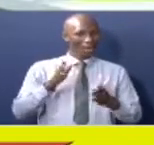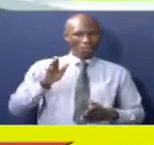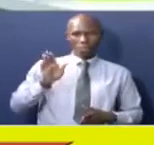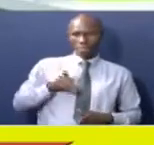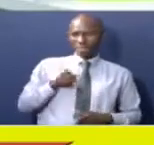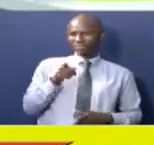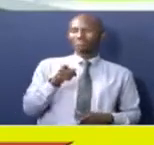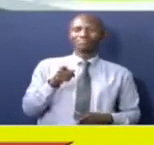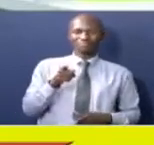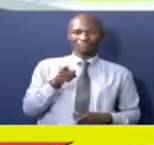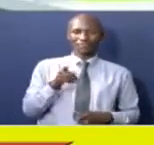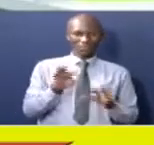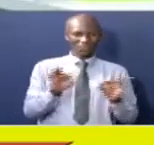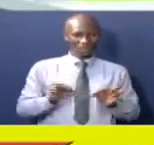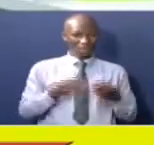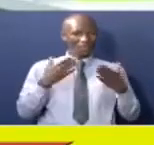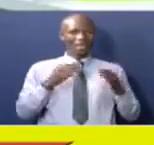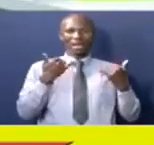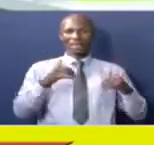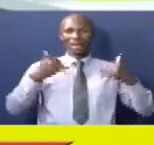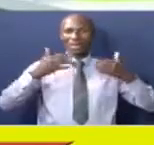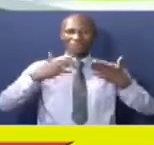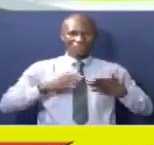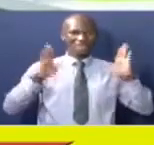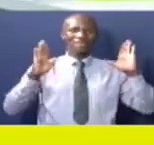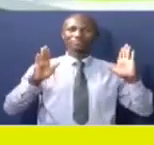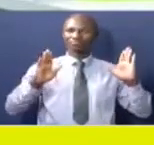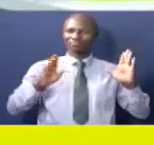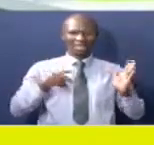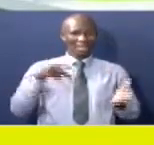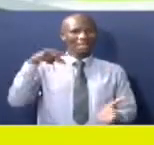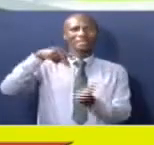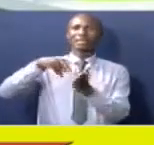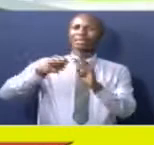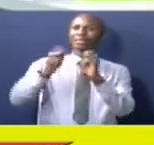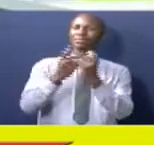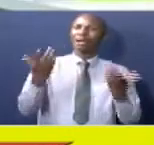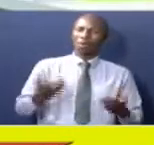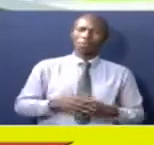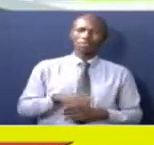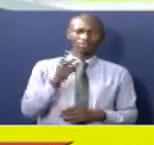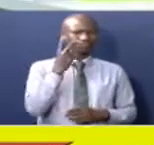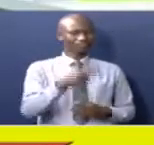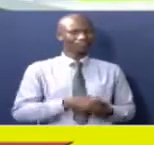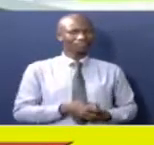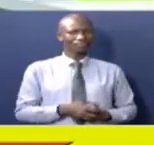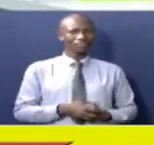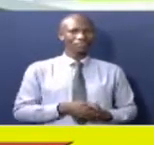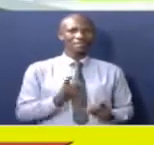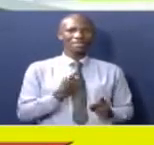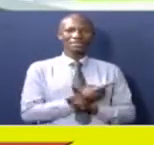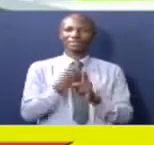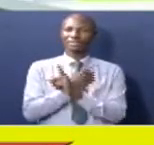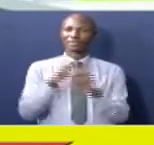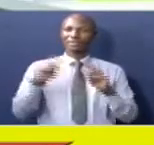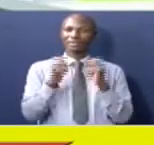nimedhi uwe maigika Kiwanzani na kudhauka na Indi. Munga mwa, o timu, tu atata kusisi ya kwa OU ni kanavena timu kauta. Ila